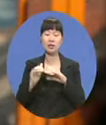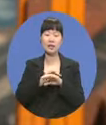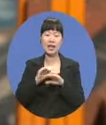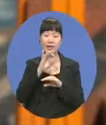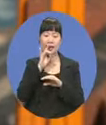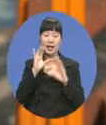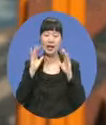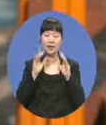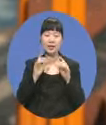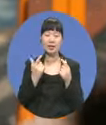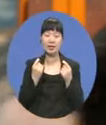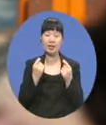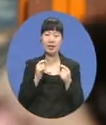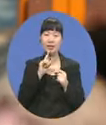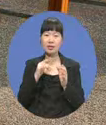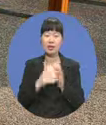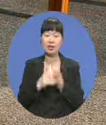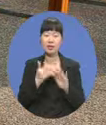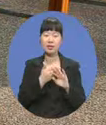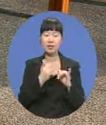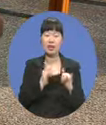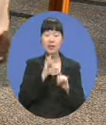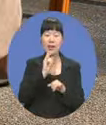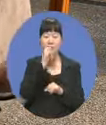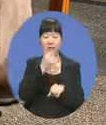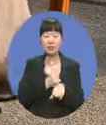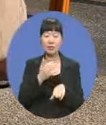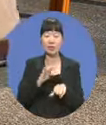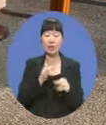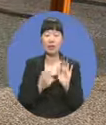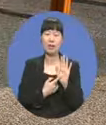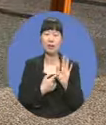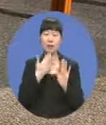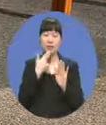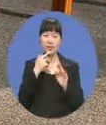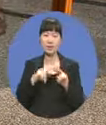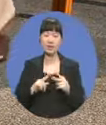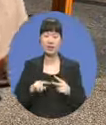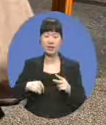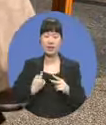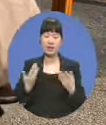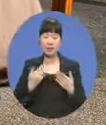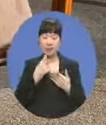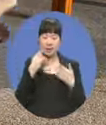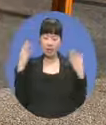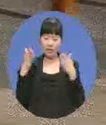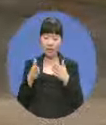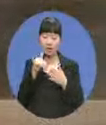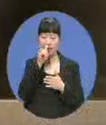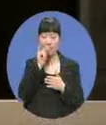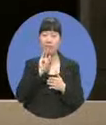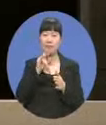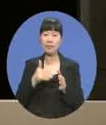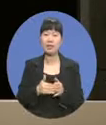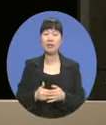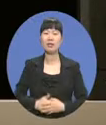의사소통이 안 되는 아이 이렇다. 상대가 말을 해도 반응이 없거나 자기 일에만 몰두한다.